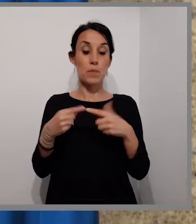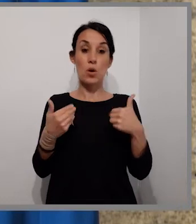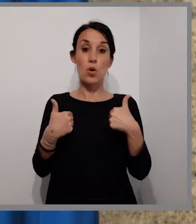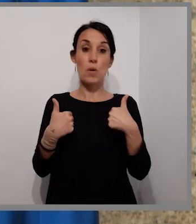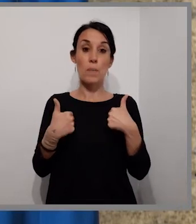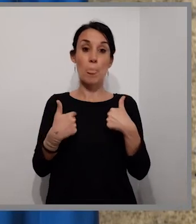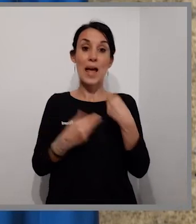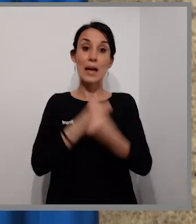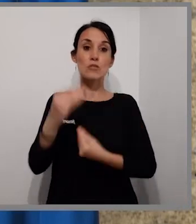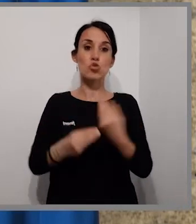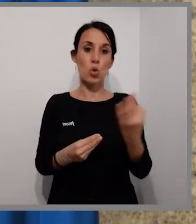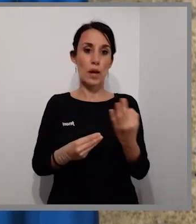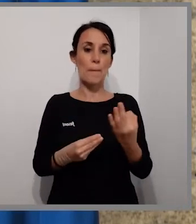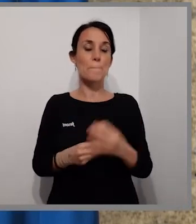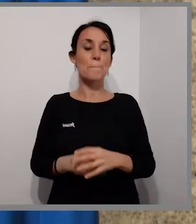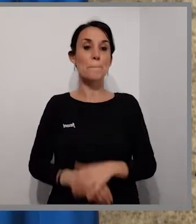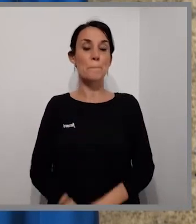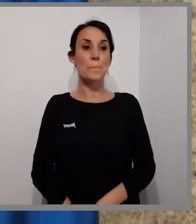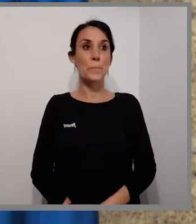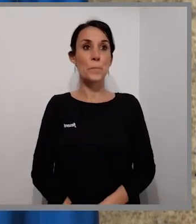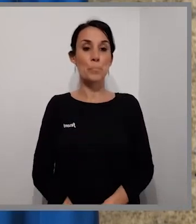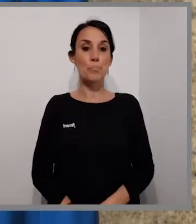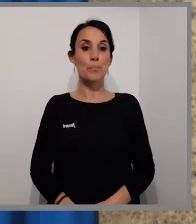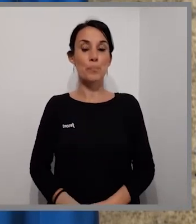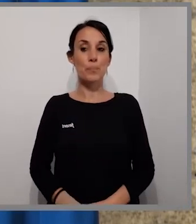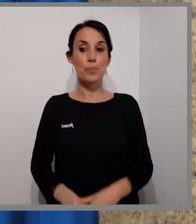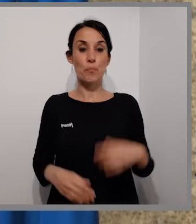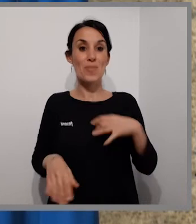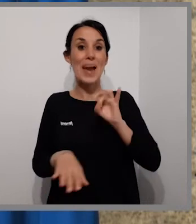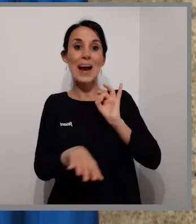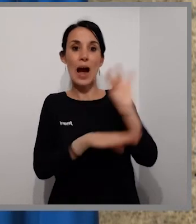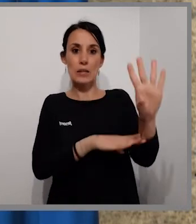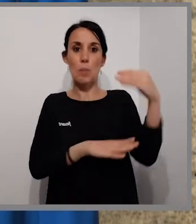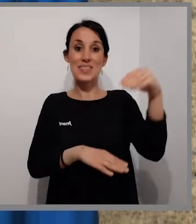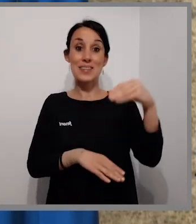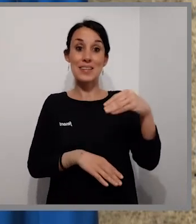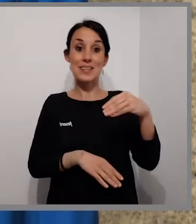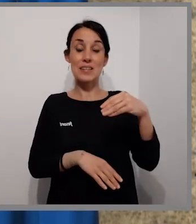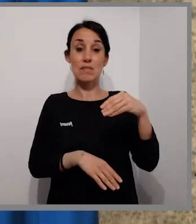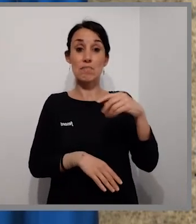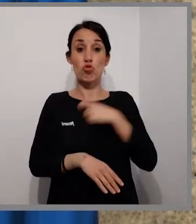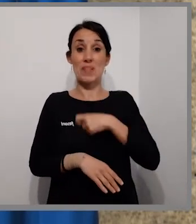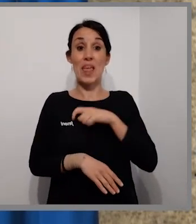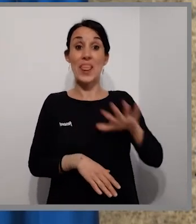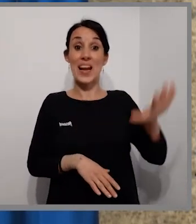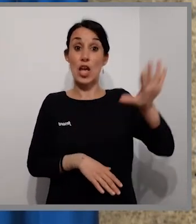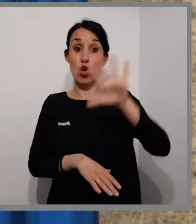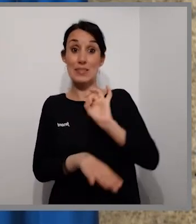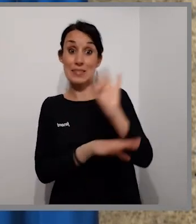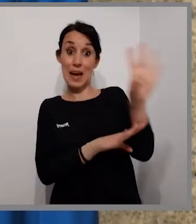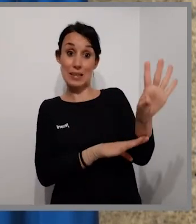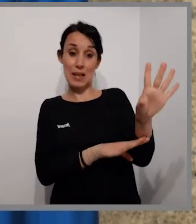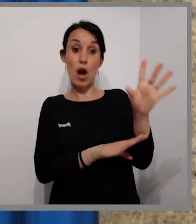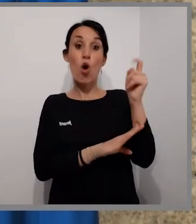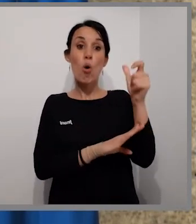jo he fet és enviar una carta al president del Comitè de les Regions, significar-li quina és la posició que